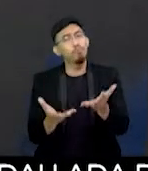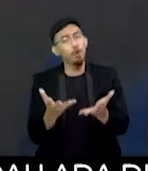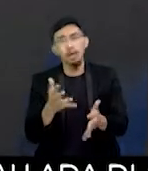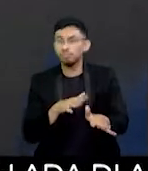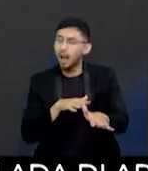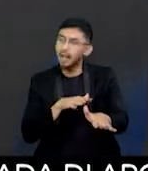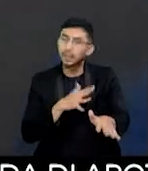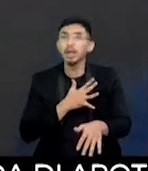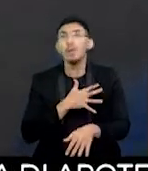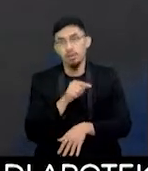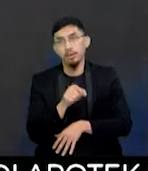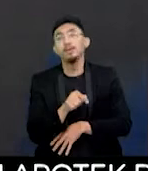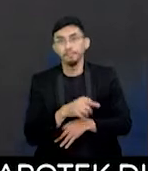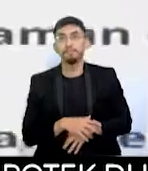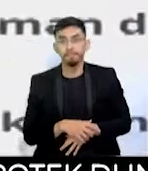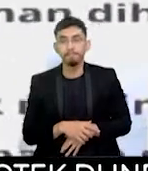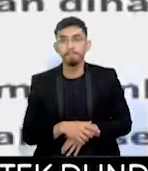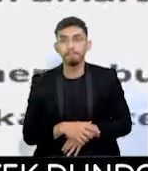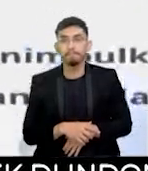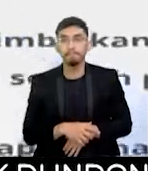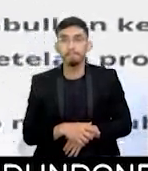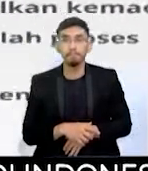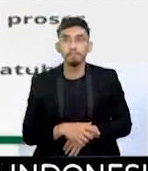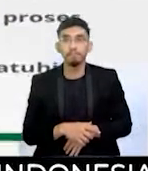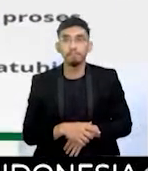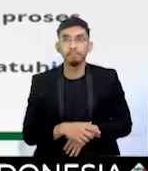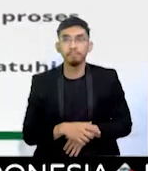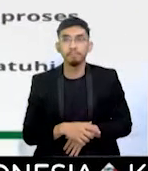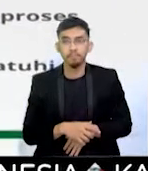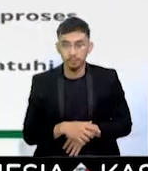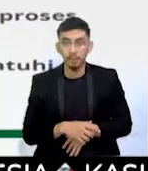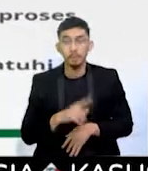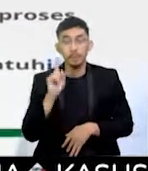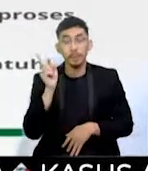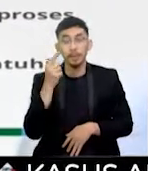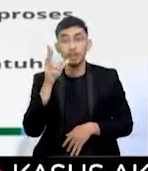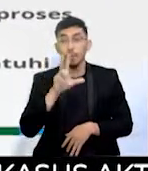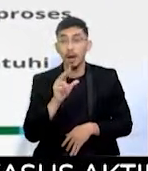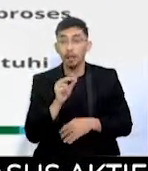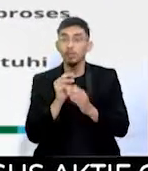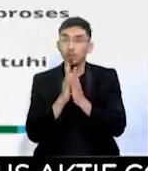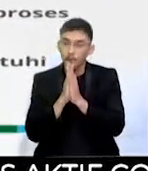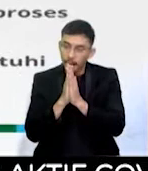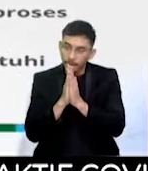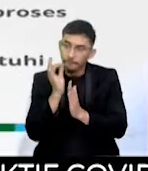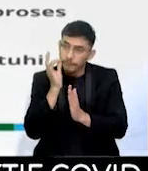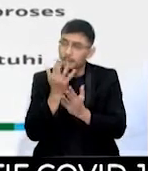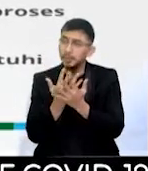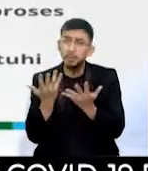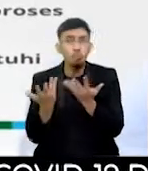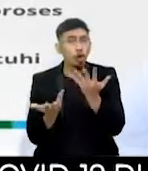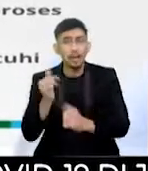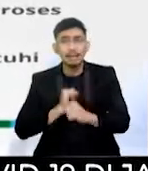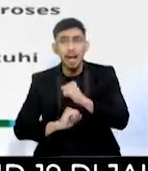jika terjadi kemacetan-kemacetan. Pemprov Jabar juga meminta maaf kepada masyarakat apabila terganggu dengan proses